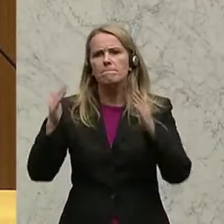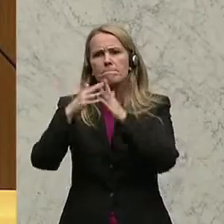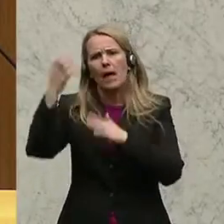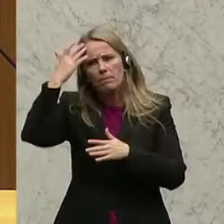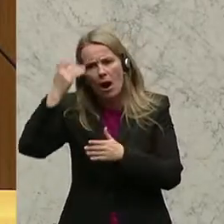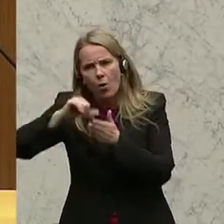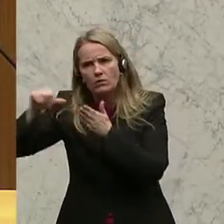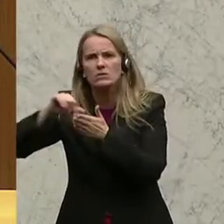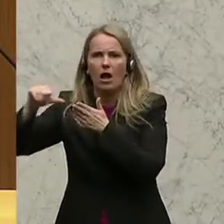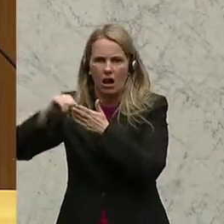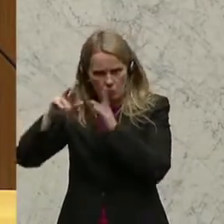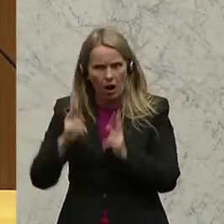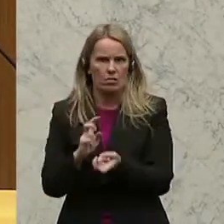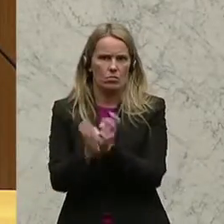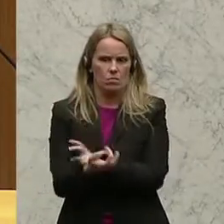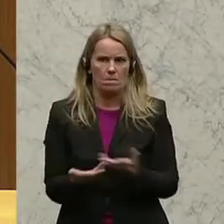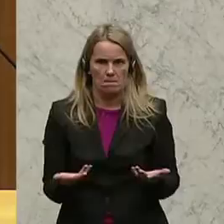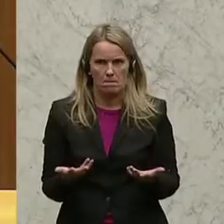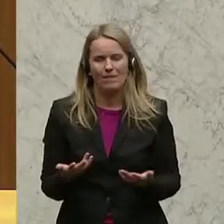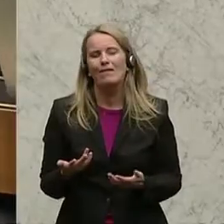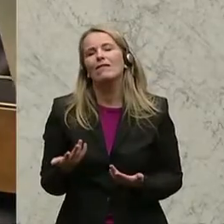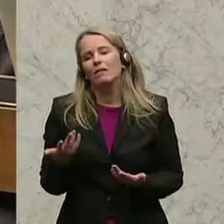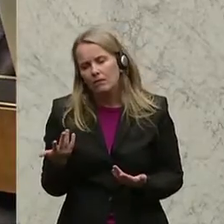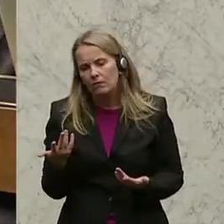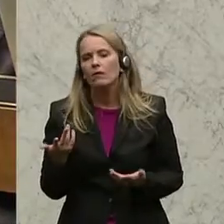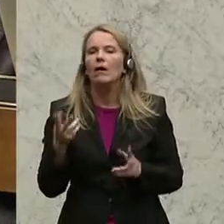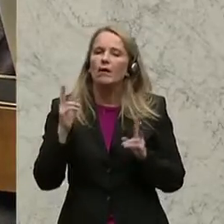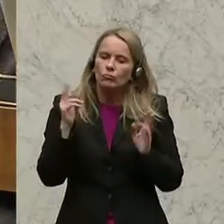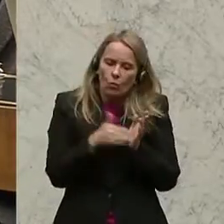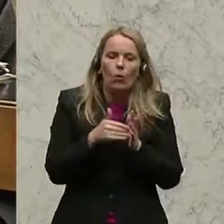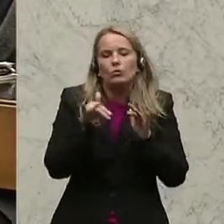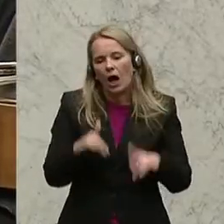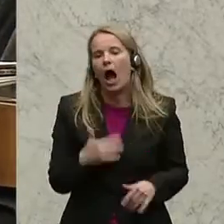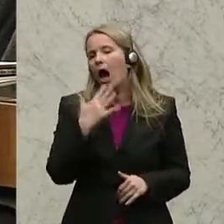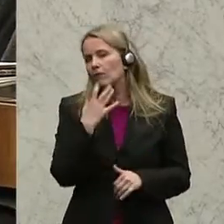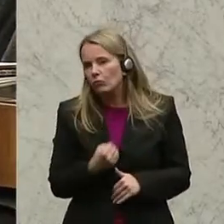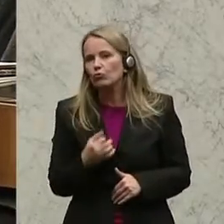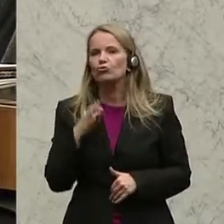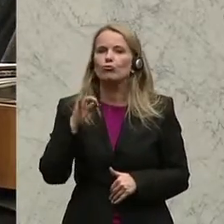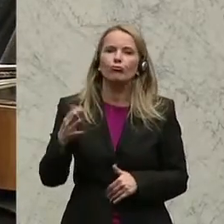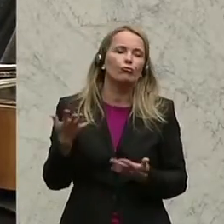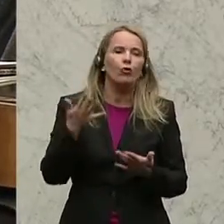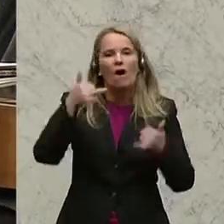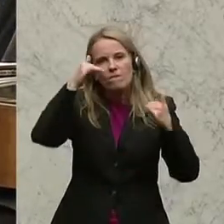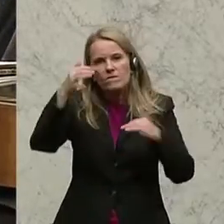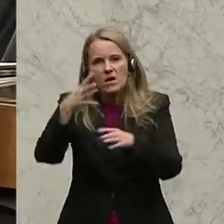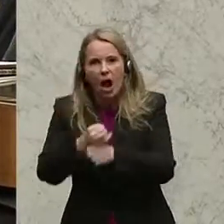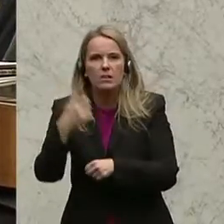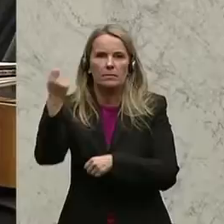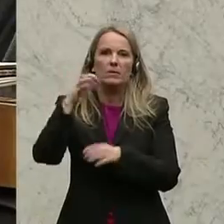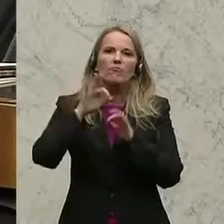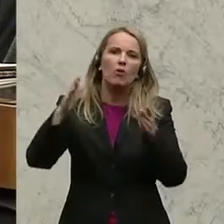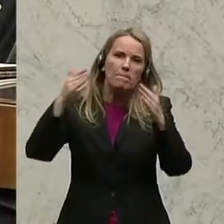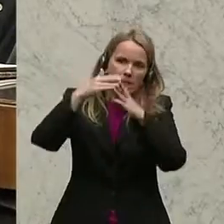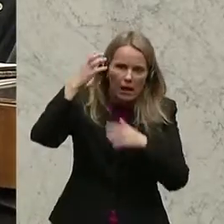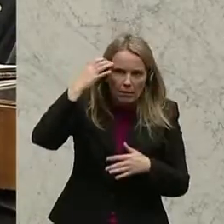Bergbauernzahlungen zu machen. Hätte natürlich auch noch Wünsche für die viehhaltenden Betriebe, für die Bergbauern,